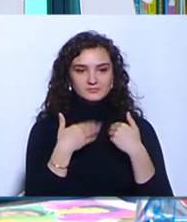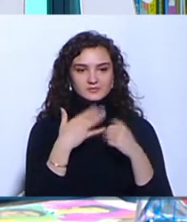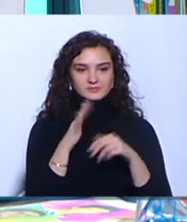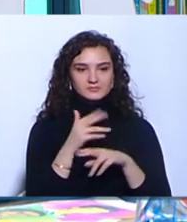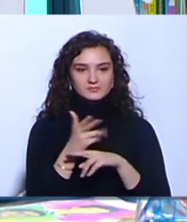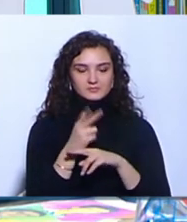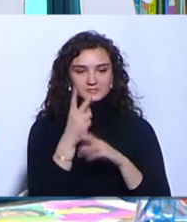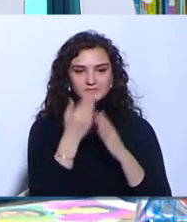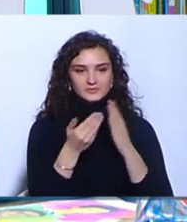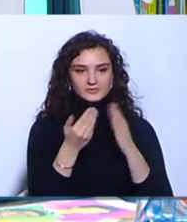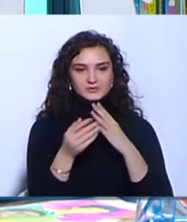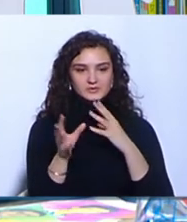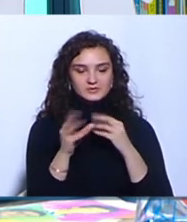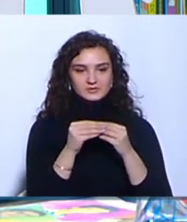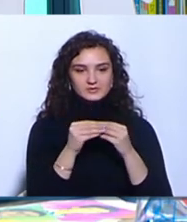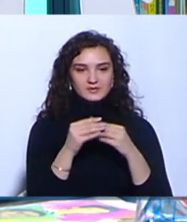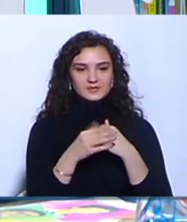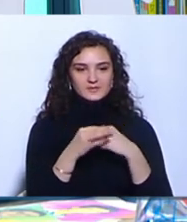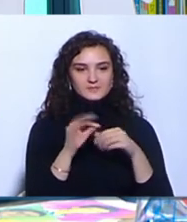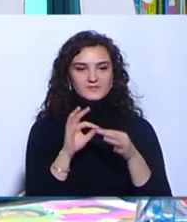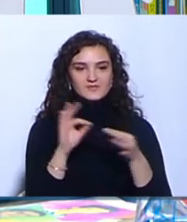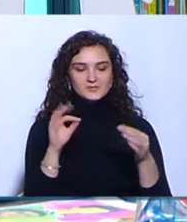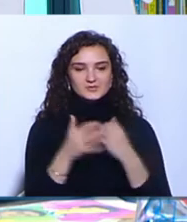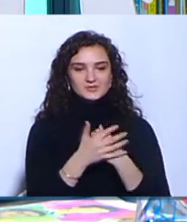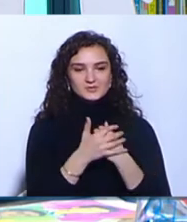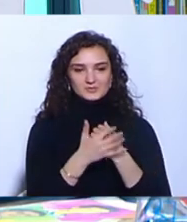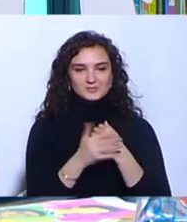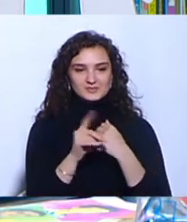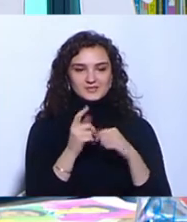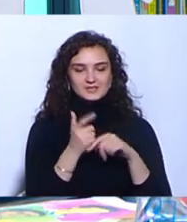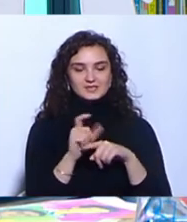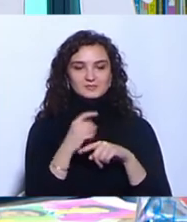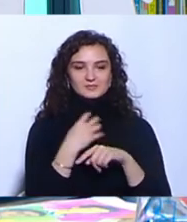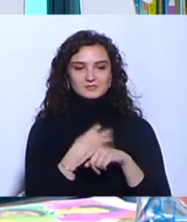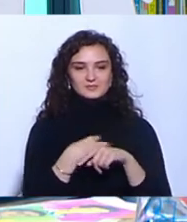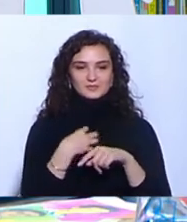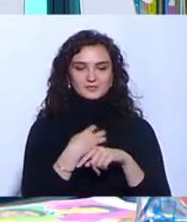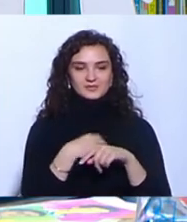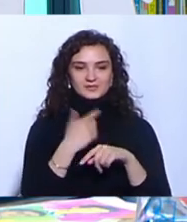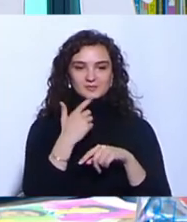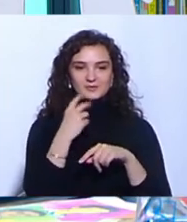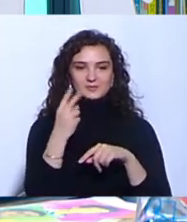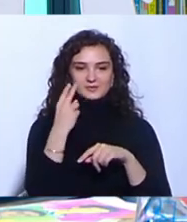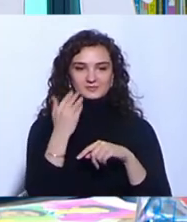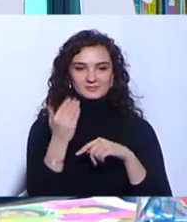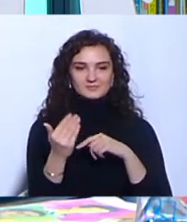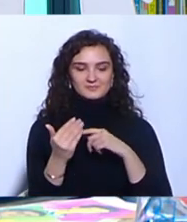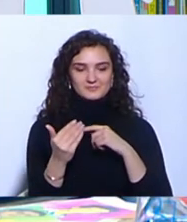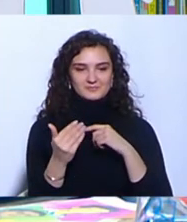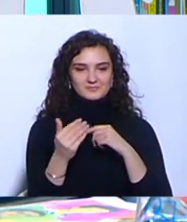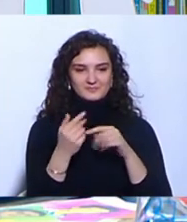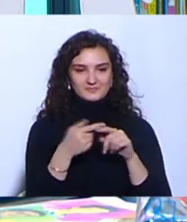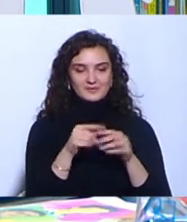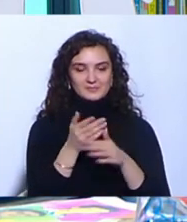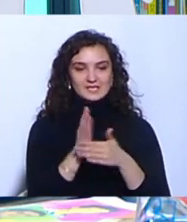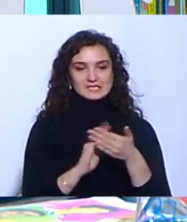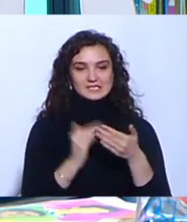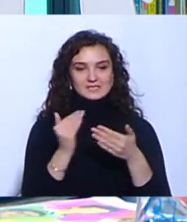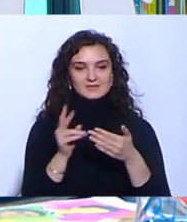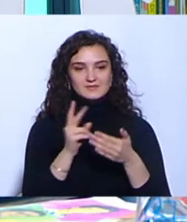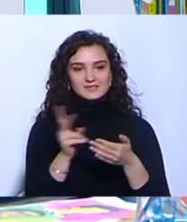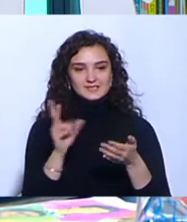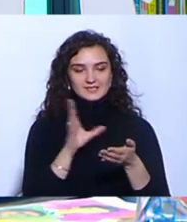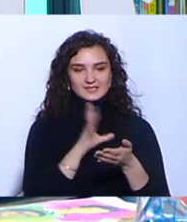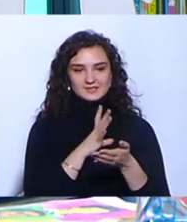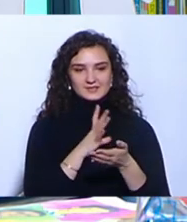ვიქტორინა ვნახოთ ერთად, ვენური შეშუპება, რაც ძალიან მნიშვნელოვანია იმ მაყურებელთა იმ ნაწილისათვის, ვისაც